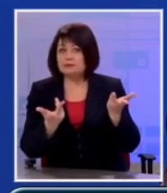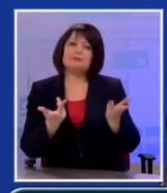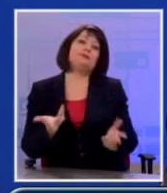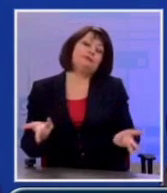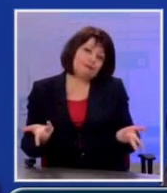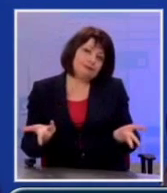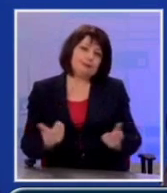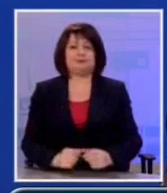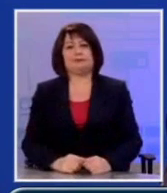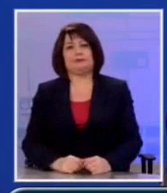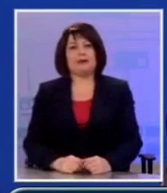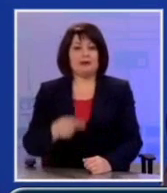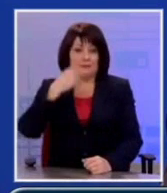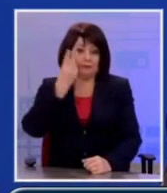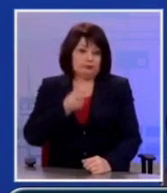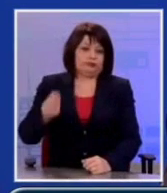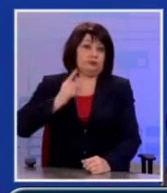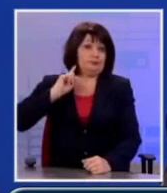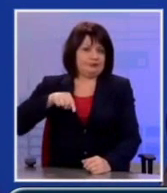πεδία κατάχρησης. Επουδενή